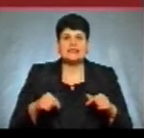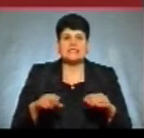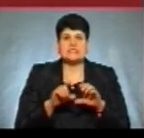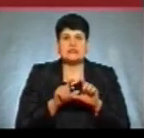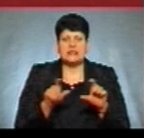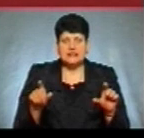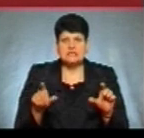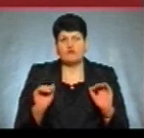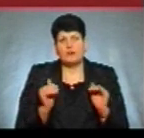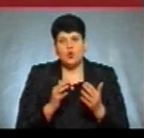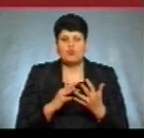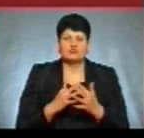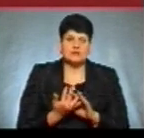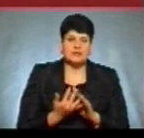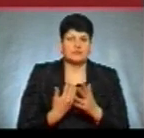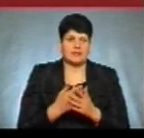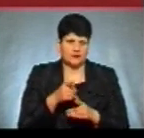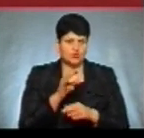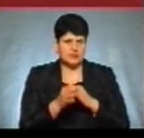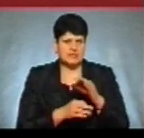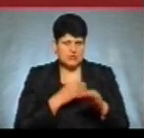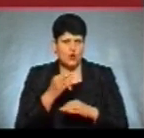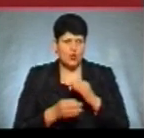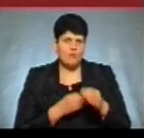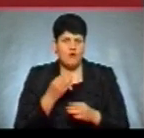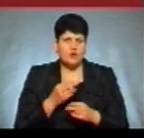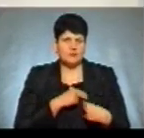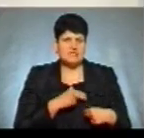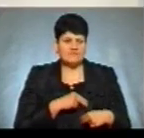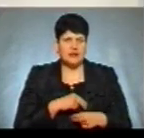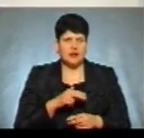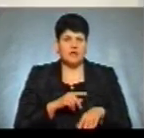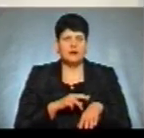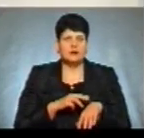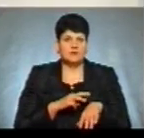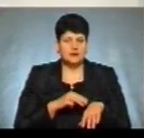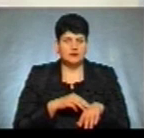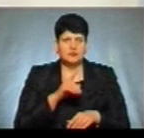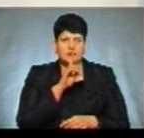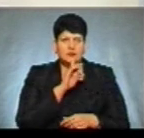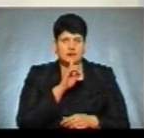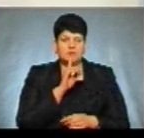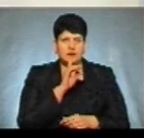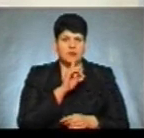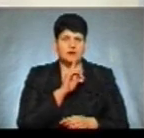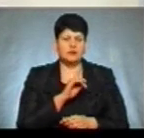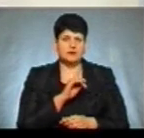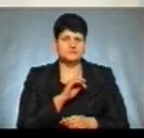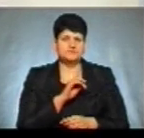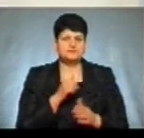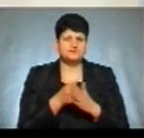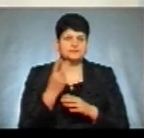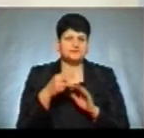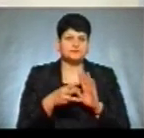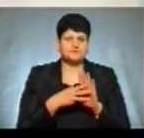селі, чи будуть там цілодобово працівники поліції? Поки до 28